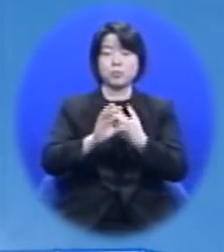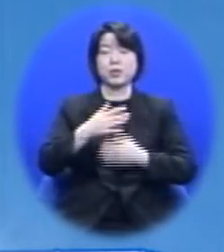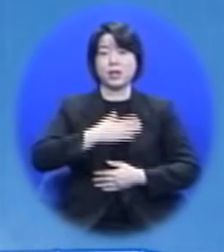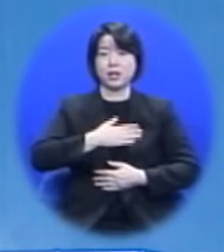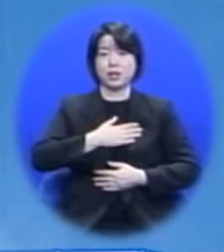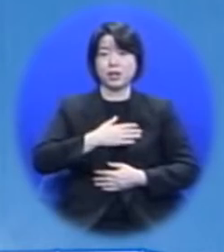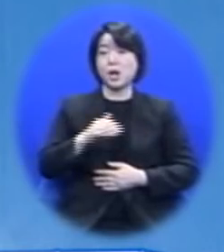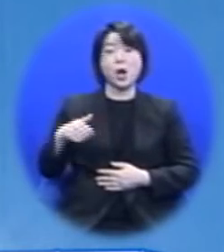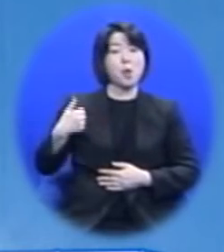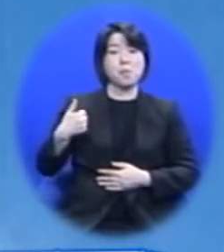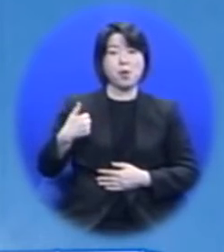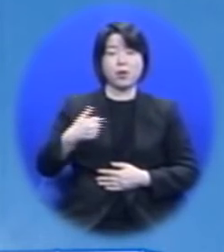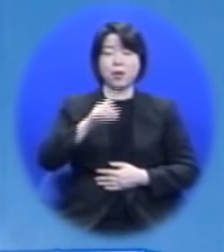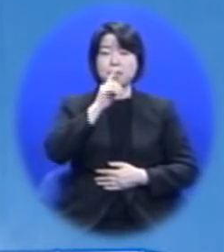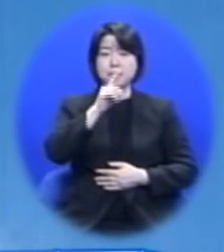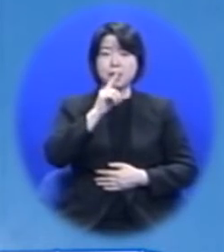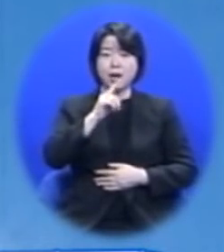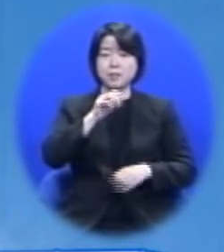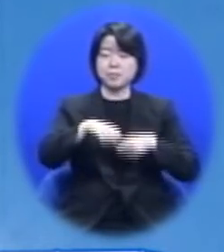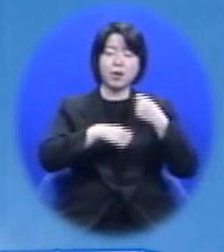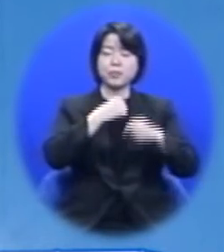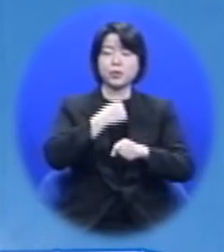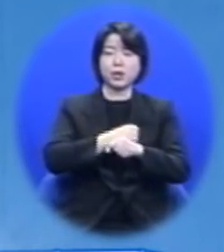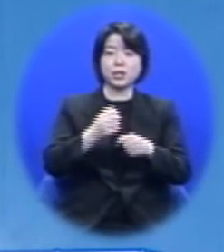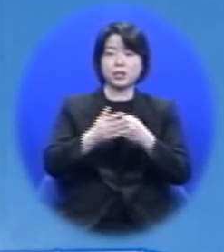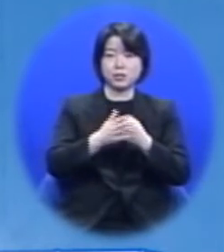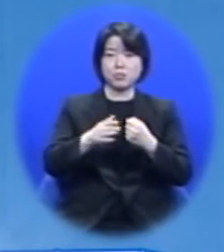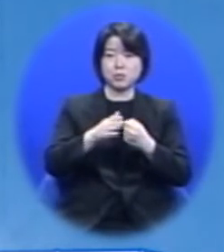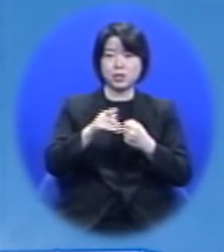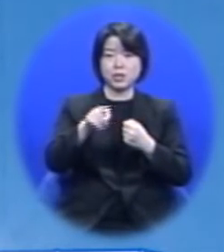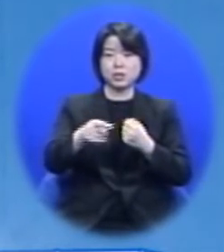몰라서 그냥 말을 함부로 하니까 그렇게 하는 거예요.